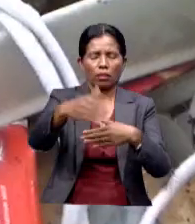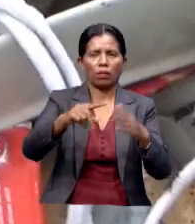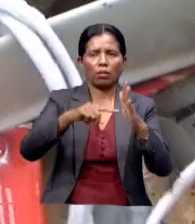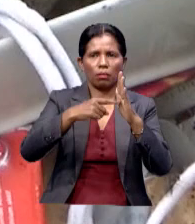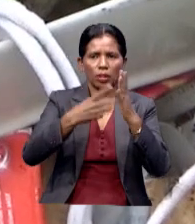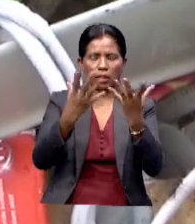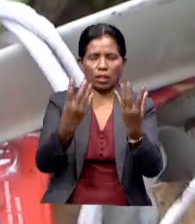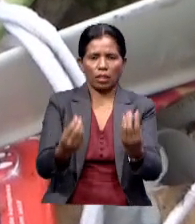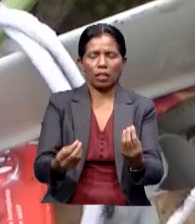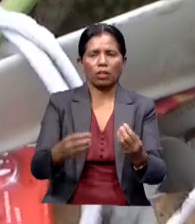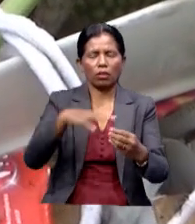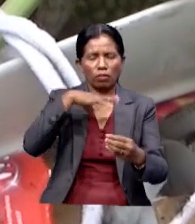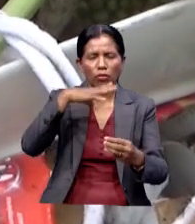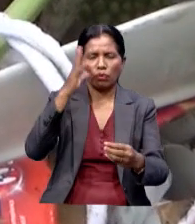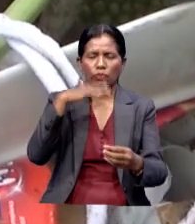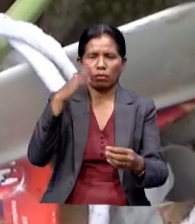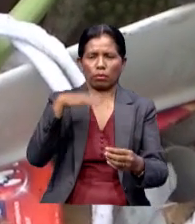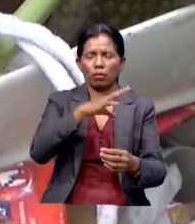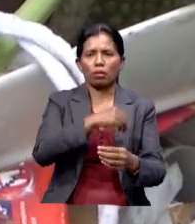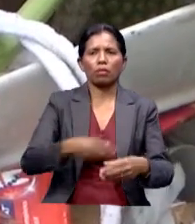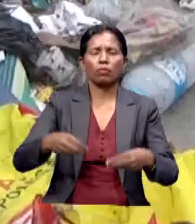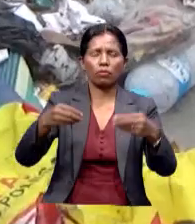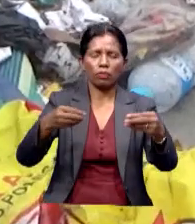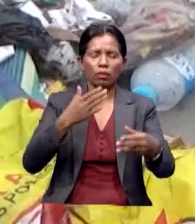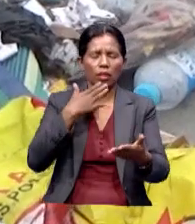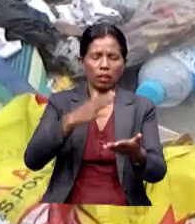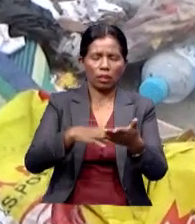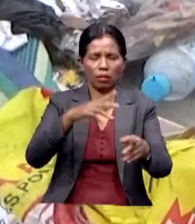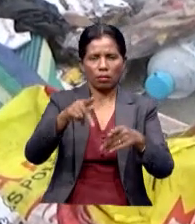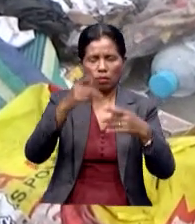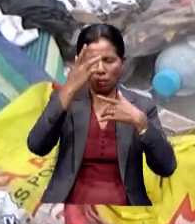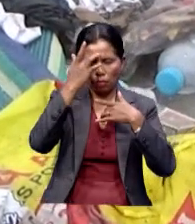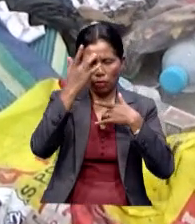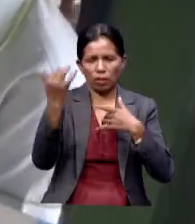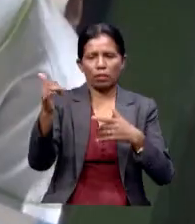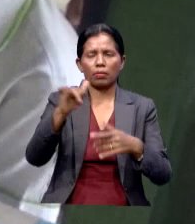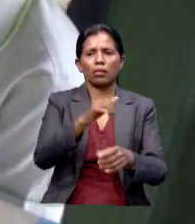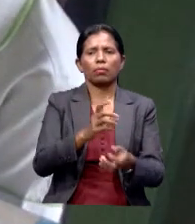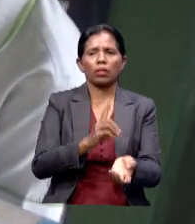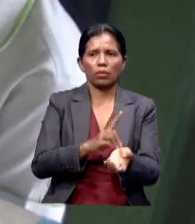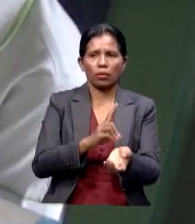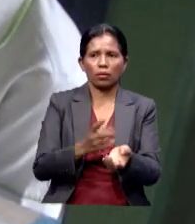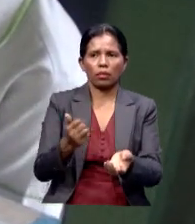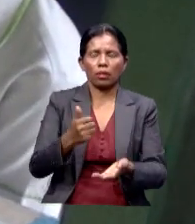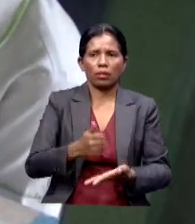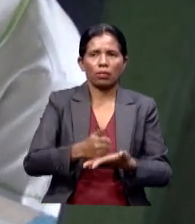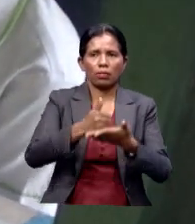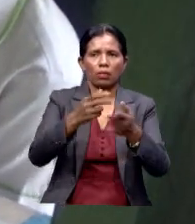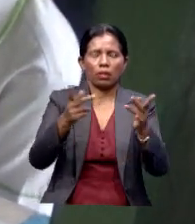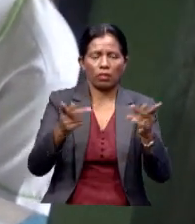dodok no dois hodi foi impacto ba paciente sir ne Saudi no pessoal Saudi sira ne be halo atendimento ia fatin referem.